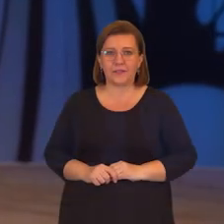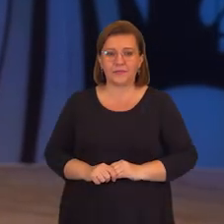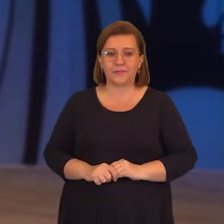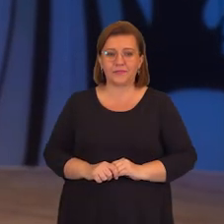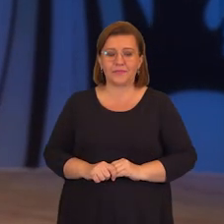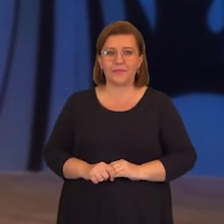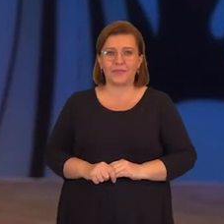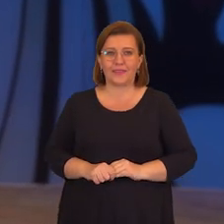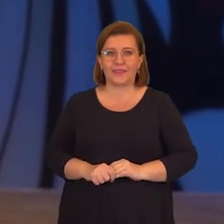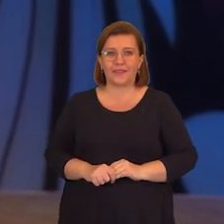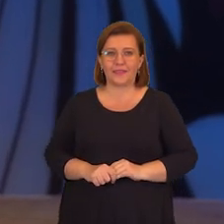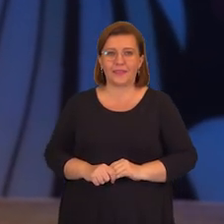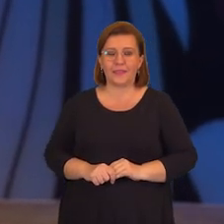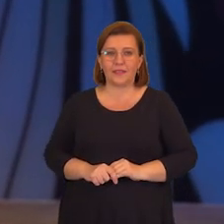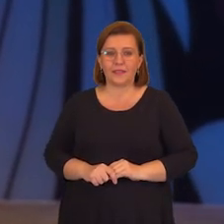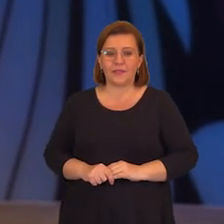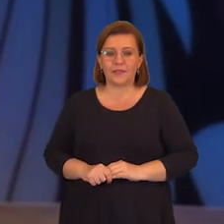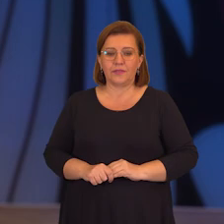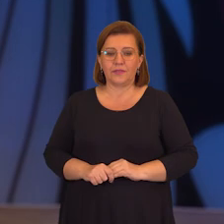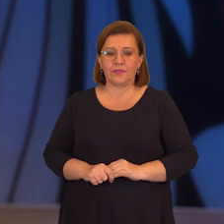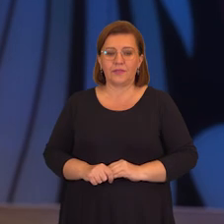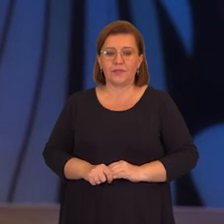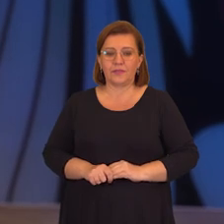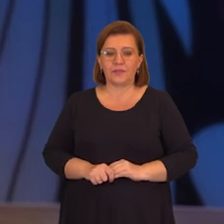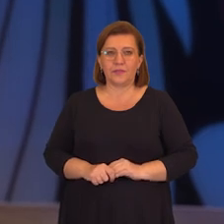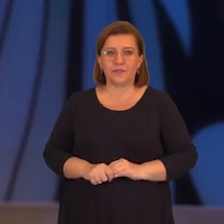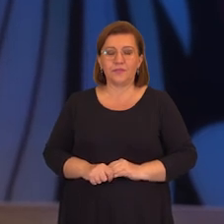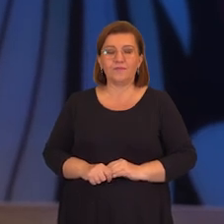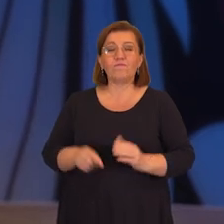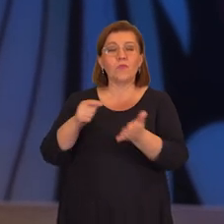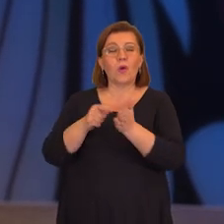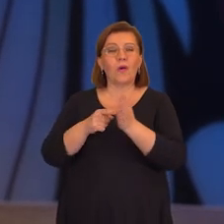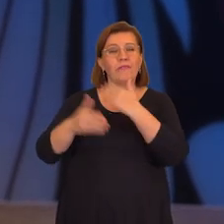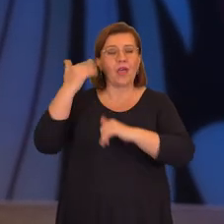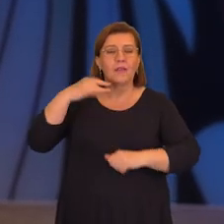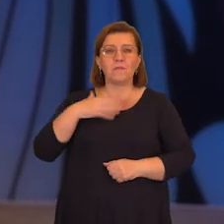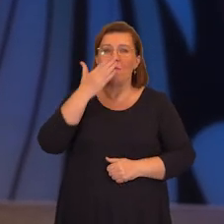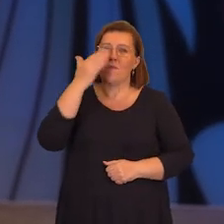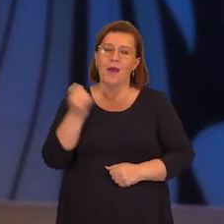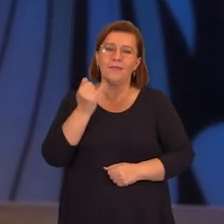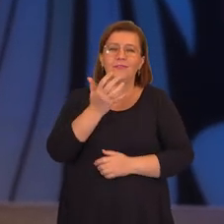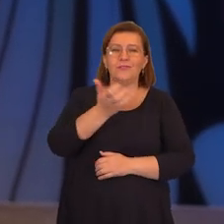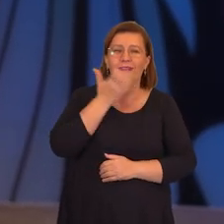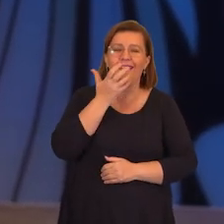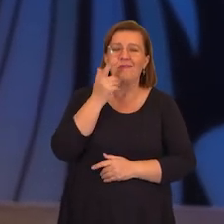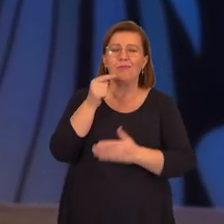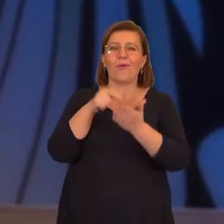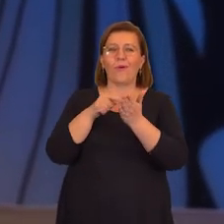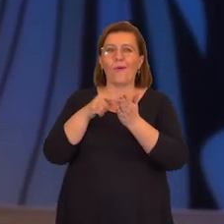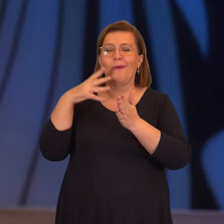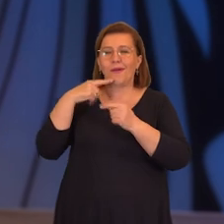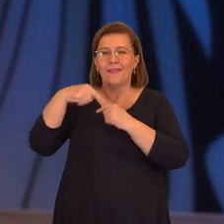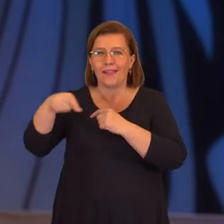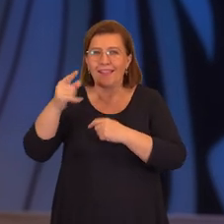To był bardzo ciepły maj. Jeden z tych, który zapowiada upalne, słoneczne lato. W